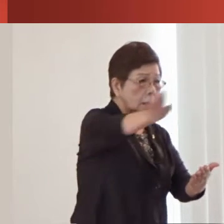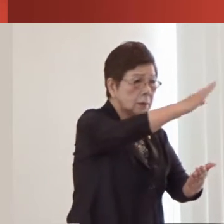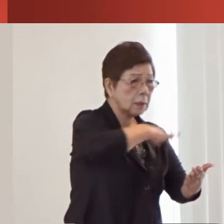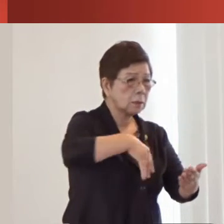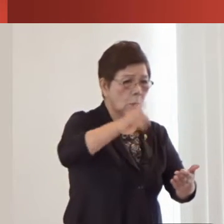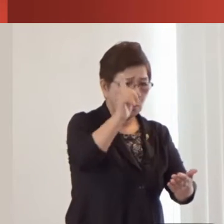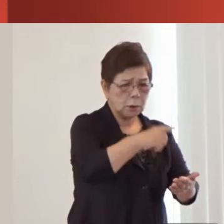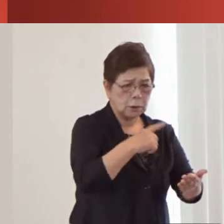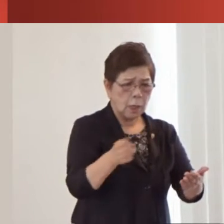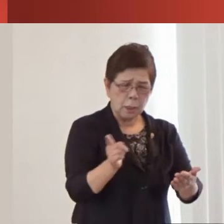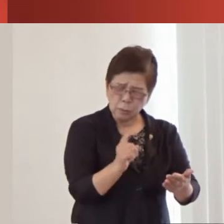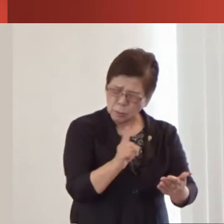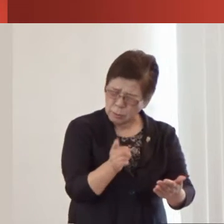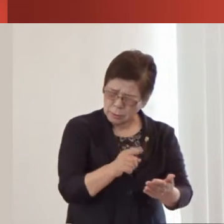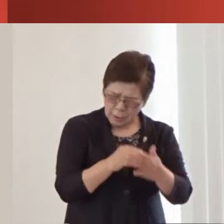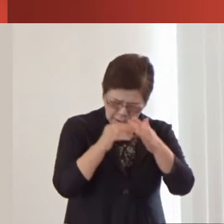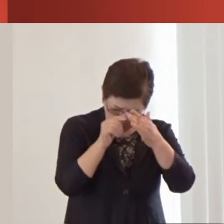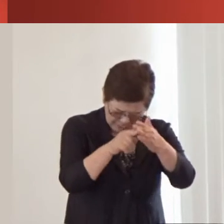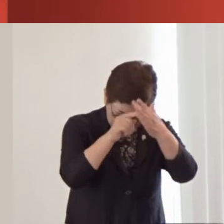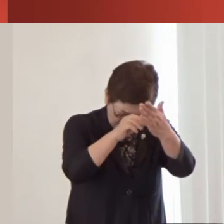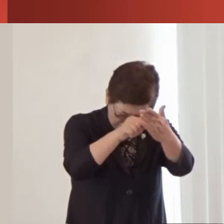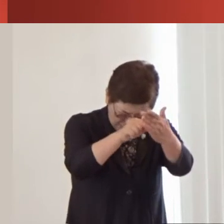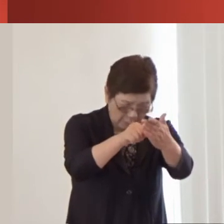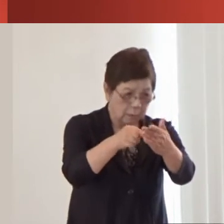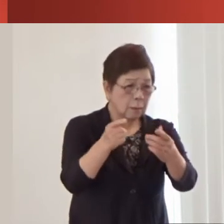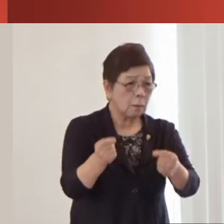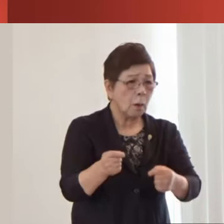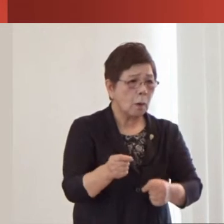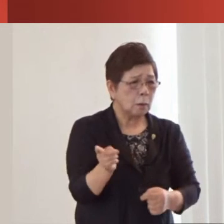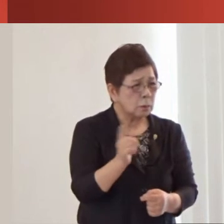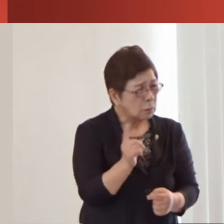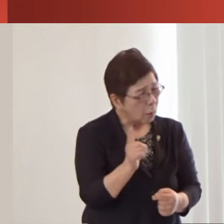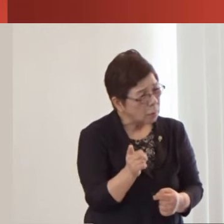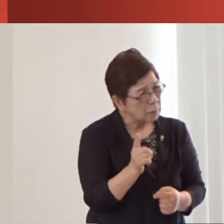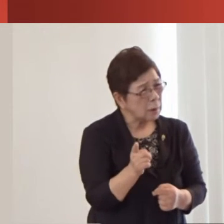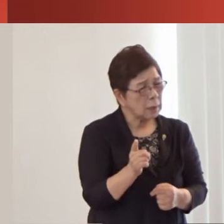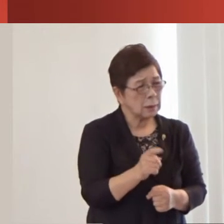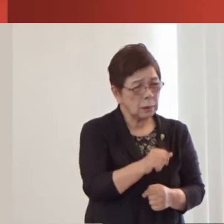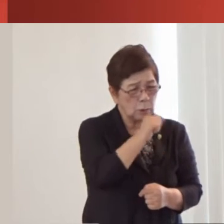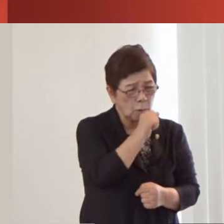だけ努力をしても修行をしても功徳を積んでも